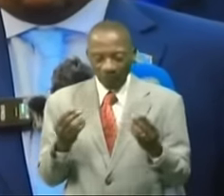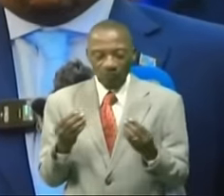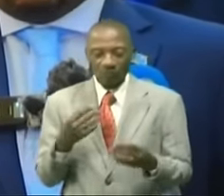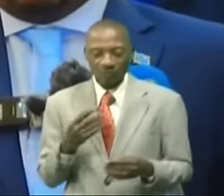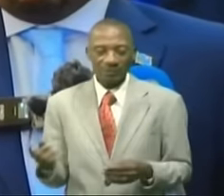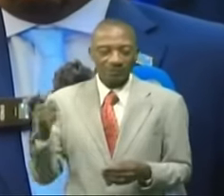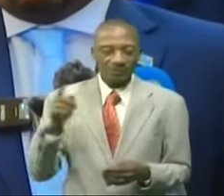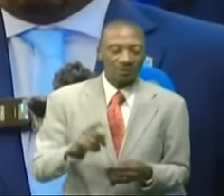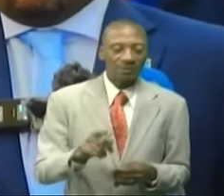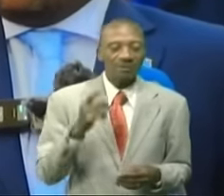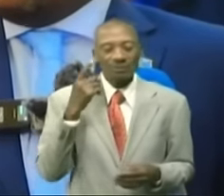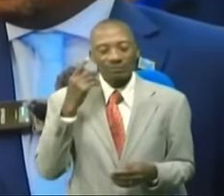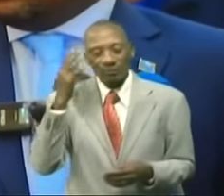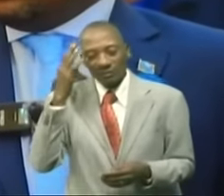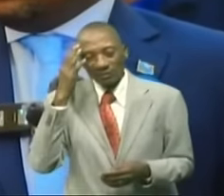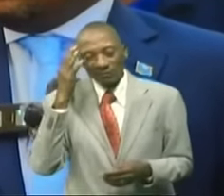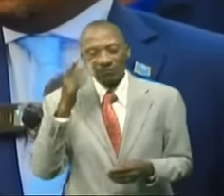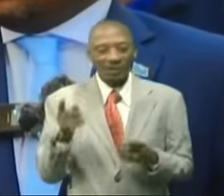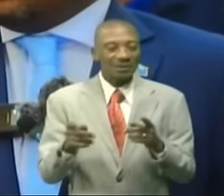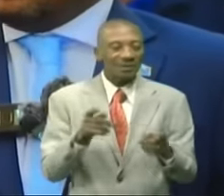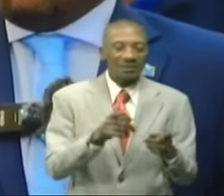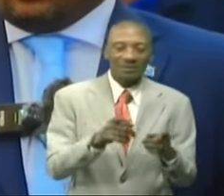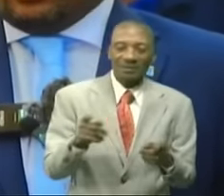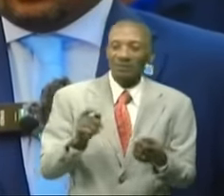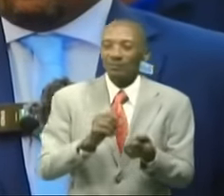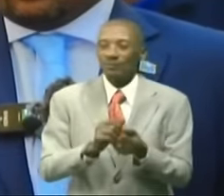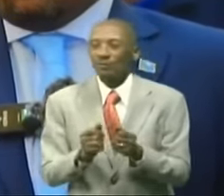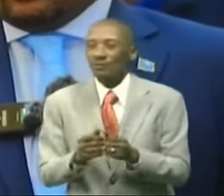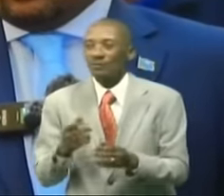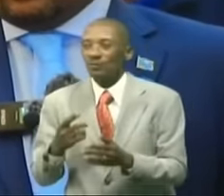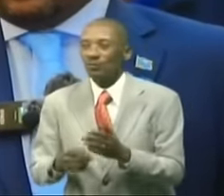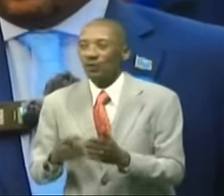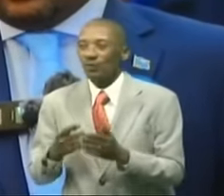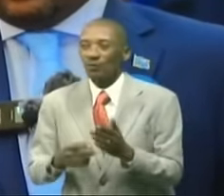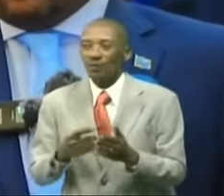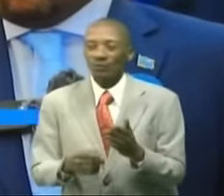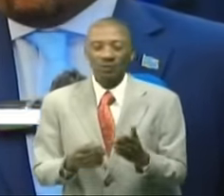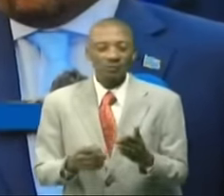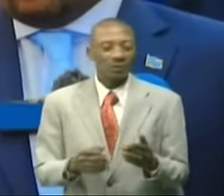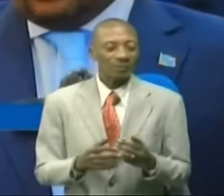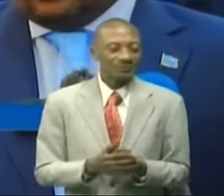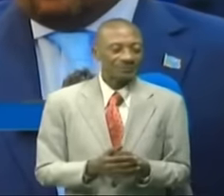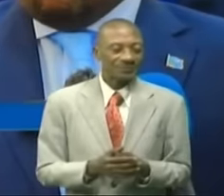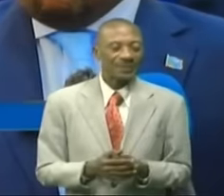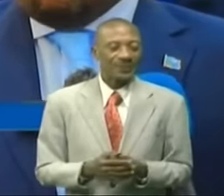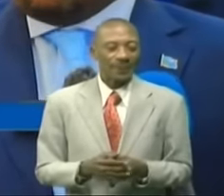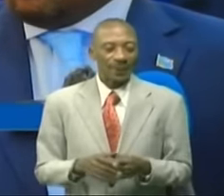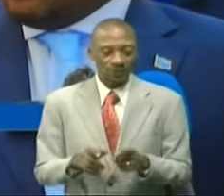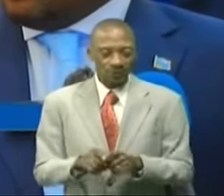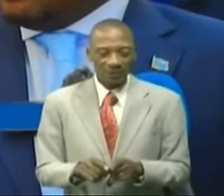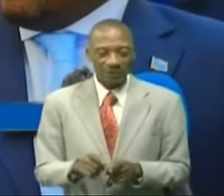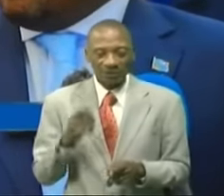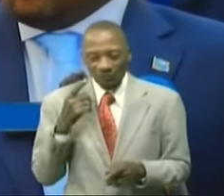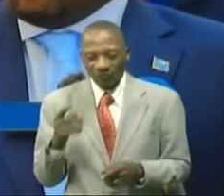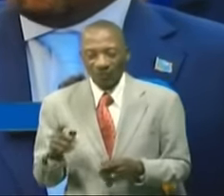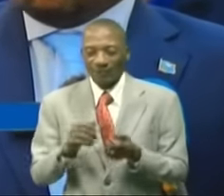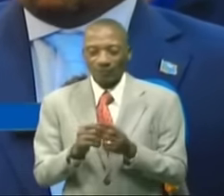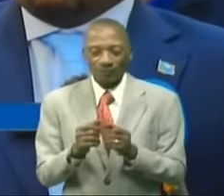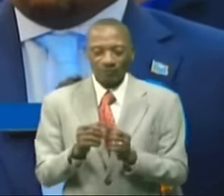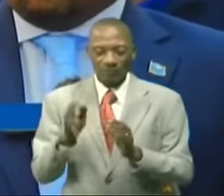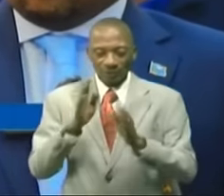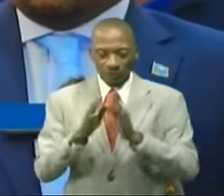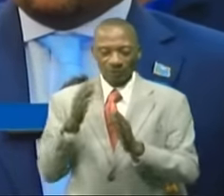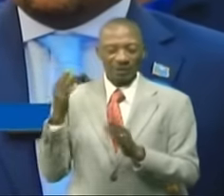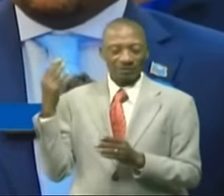parce qu'il va falloir aussi identifier les responsabilités des uns et des autres et de sanctionner, pour